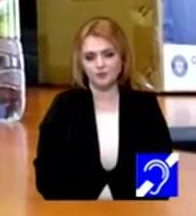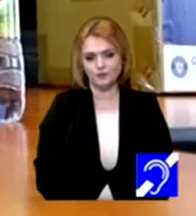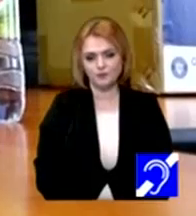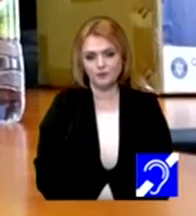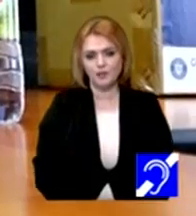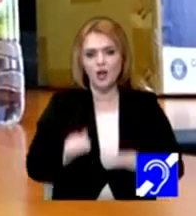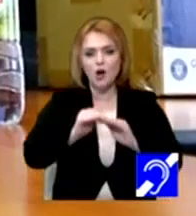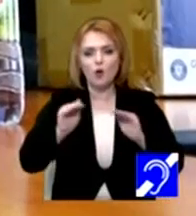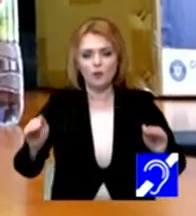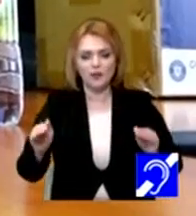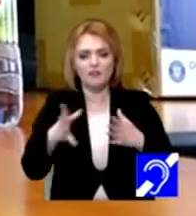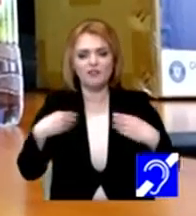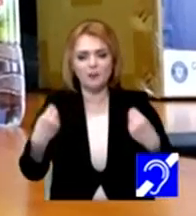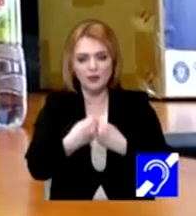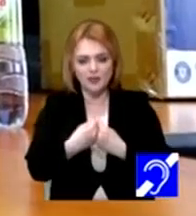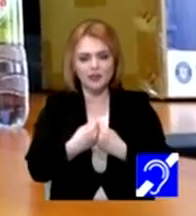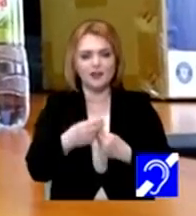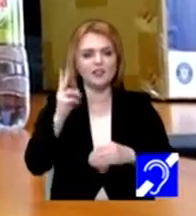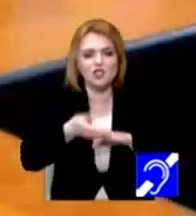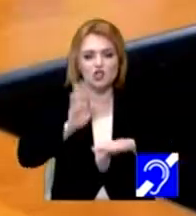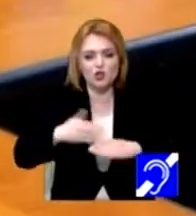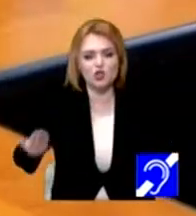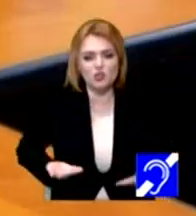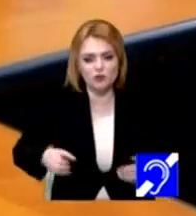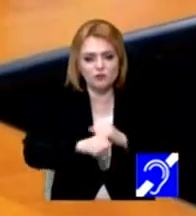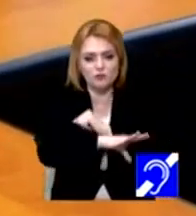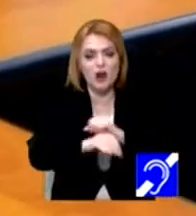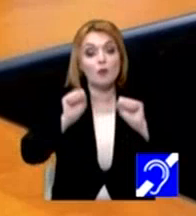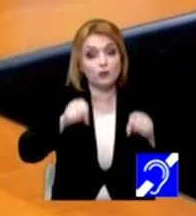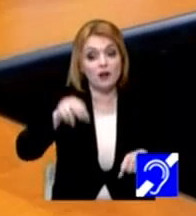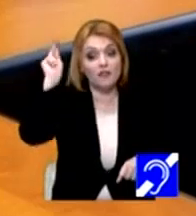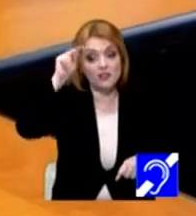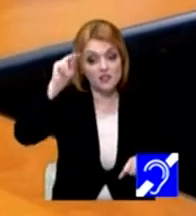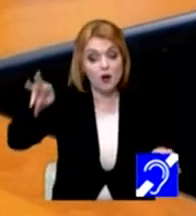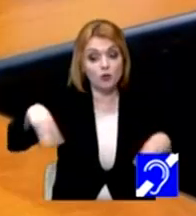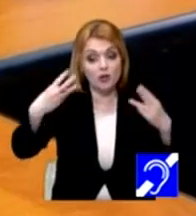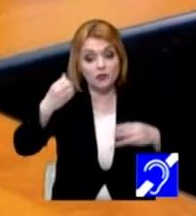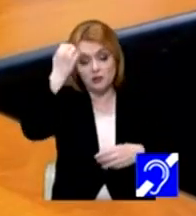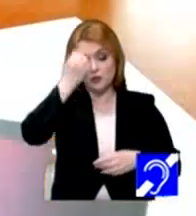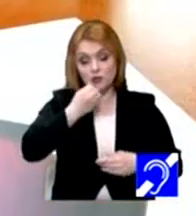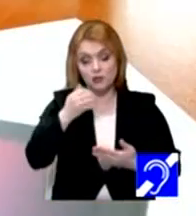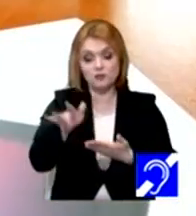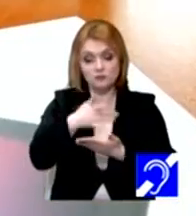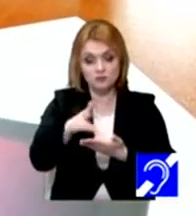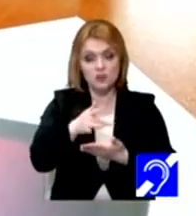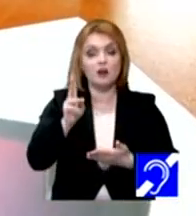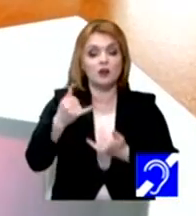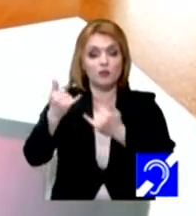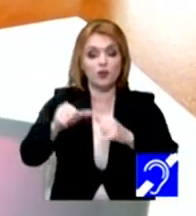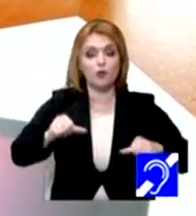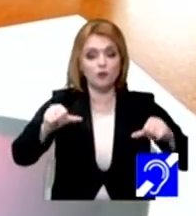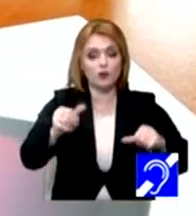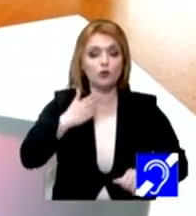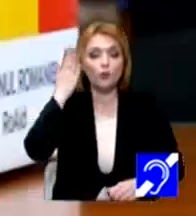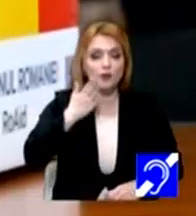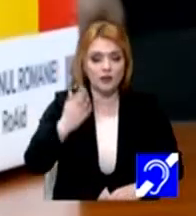Copiii din familiile nevoiașe din Republica Moldova vor putea învăța online datorită tabletelor oferite de Guvernul României. Câți